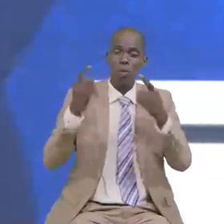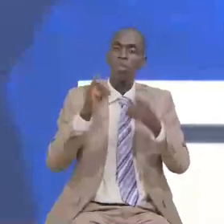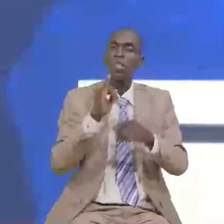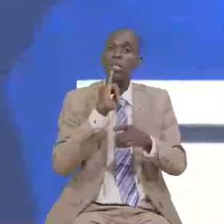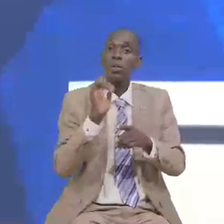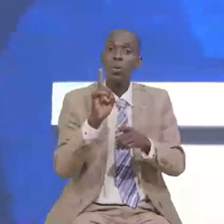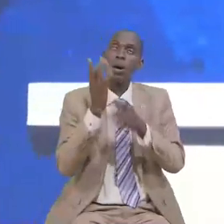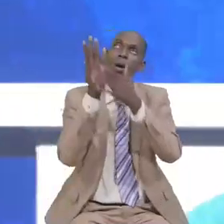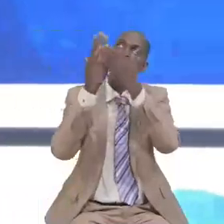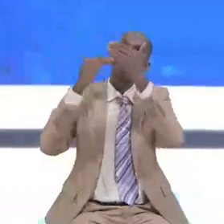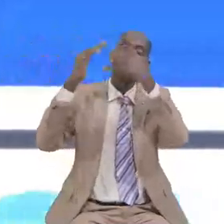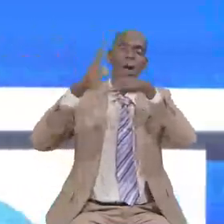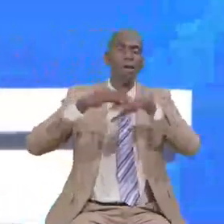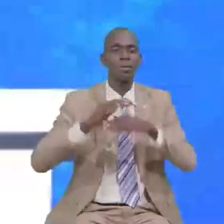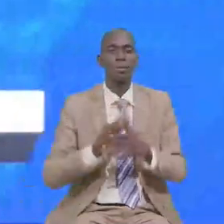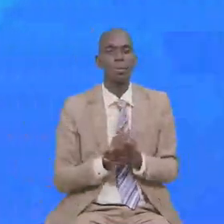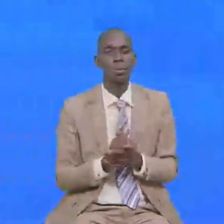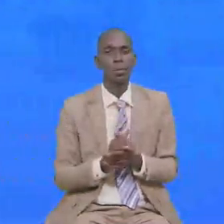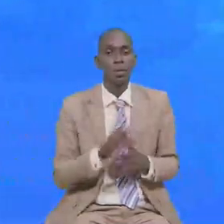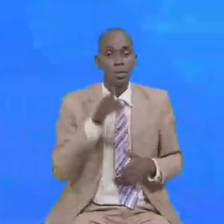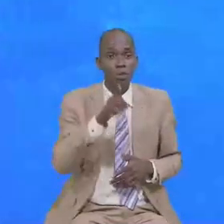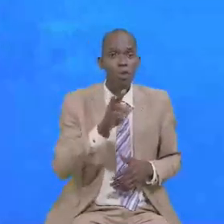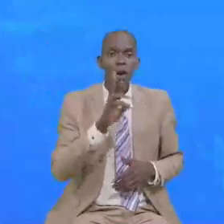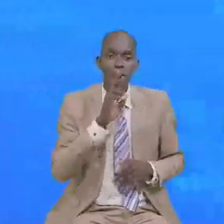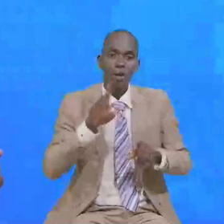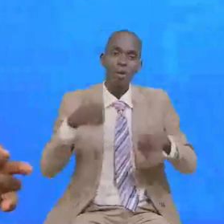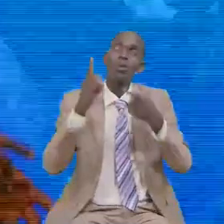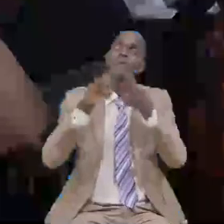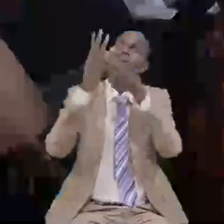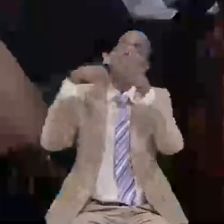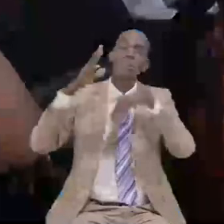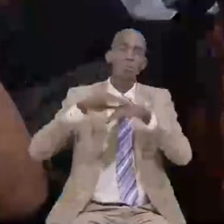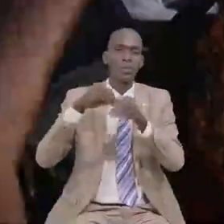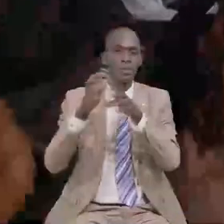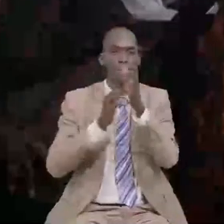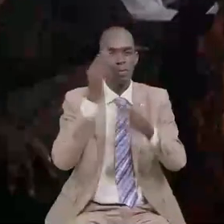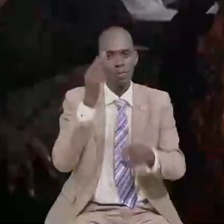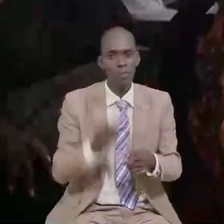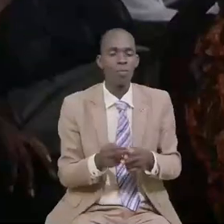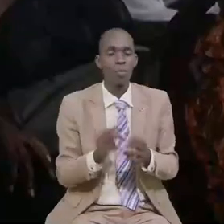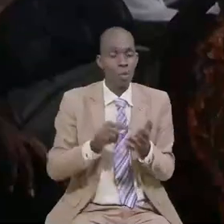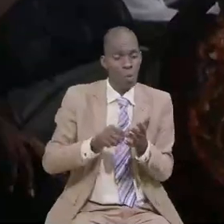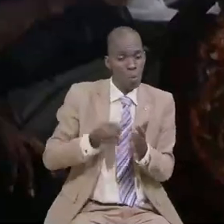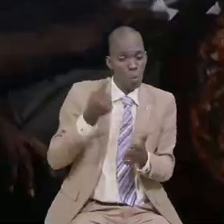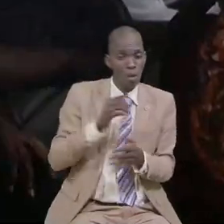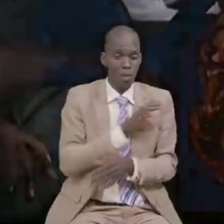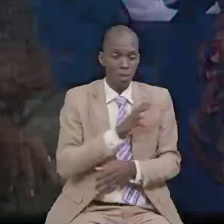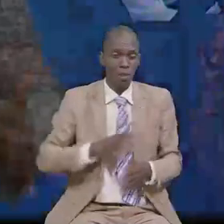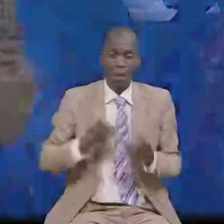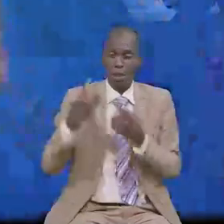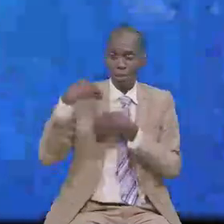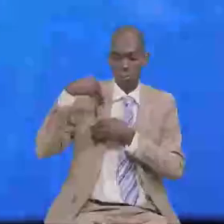c'est le ciel. Tu vas au ciel. Dès que Christ entre en